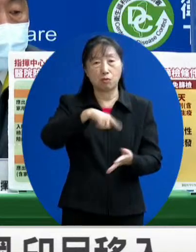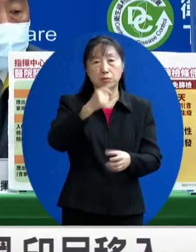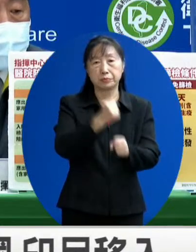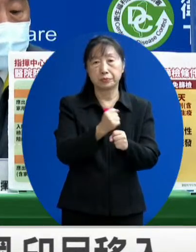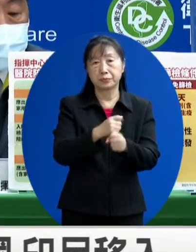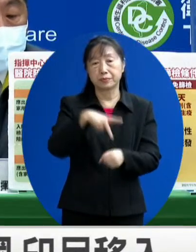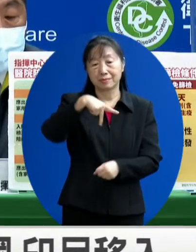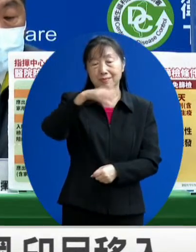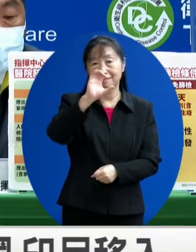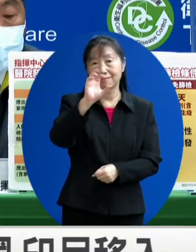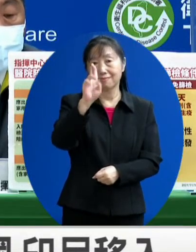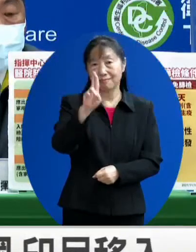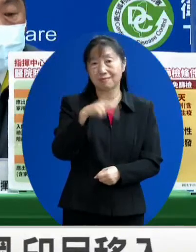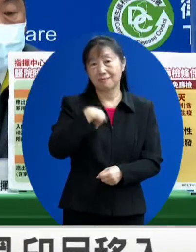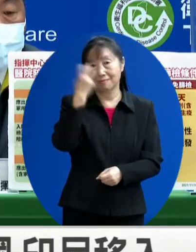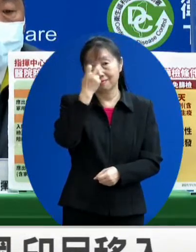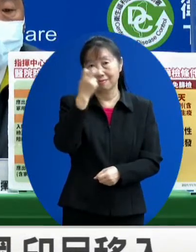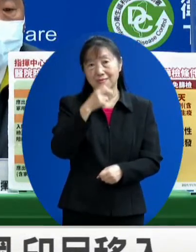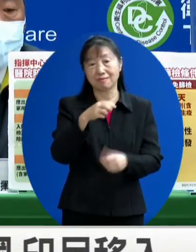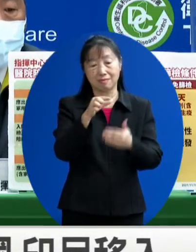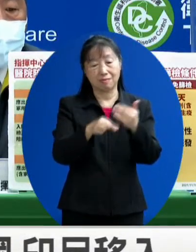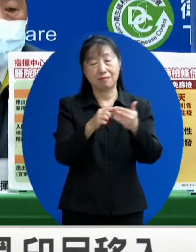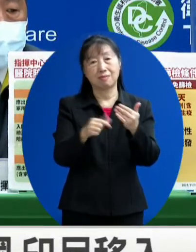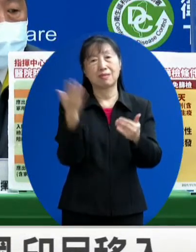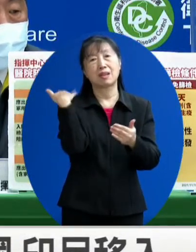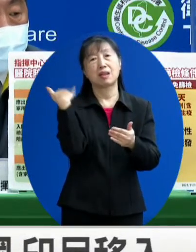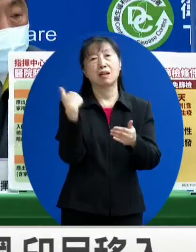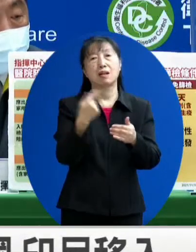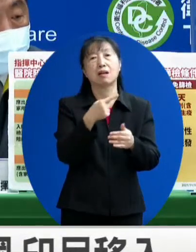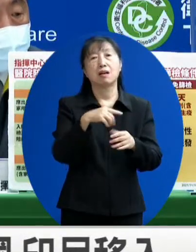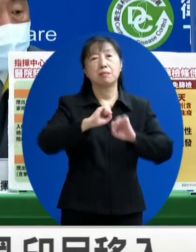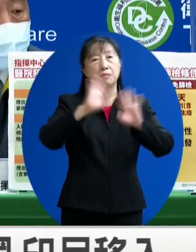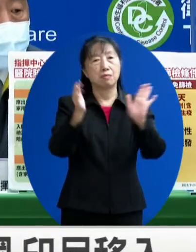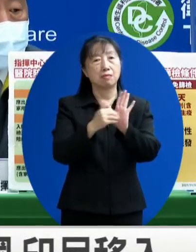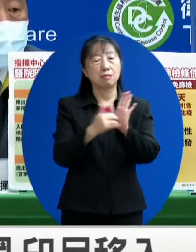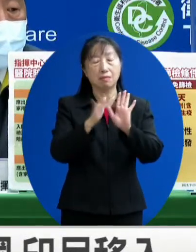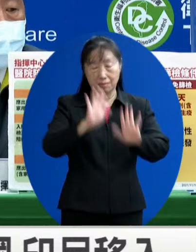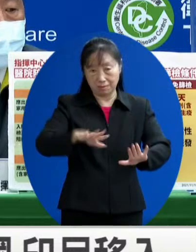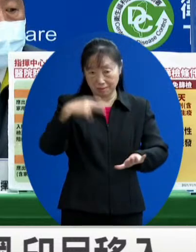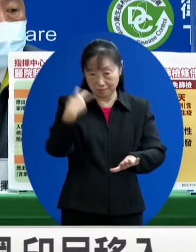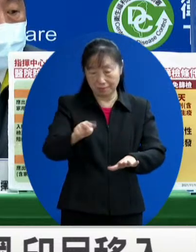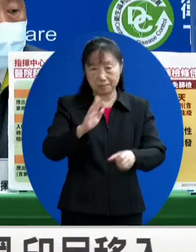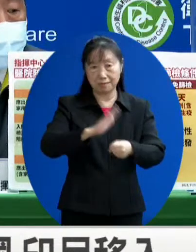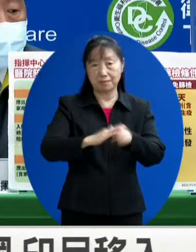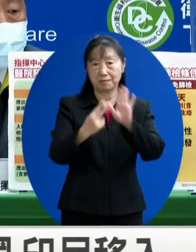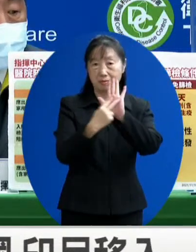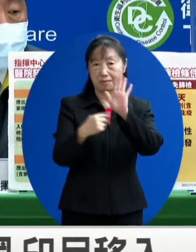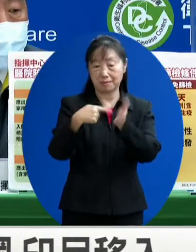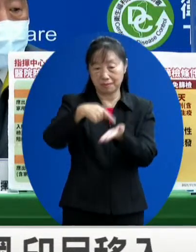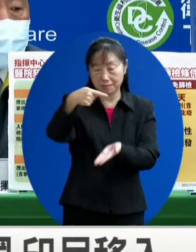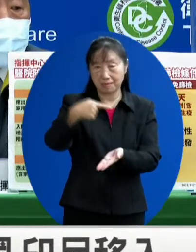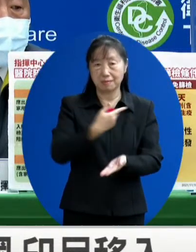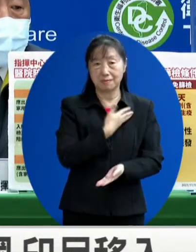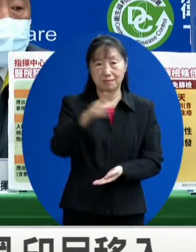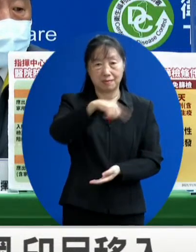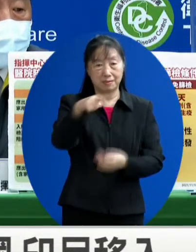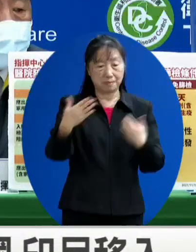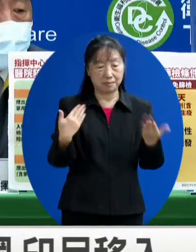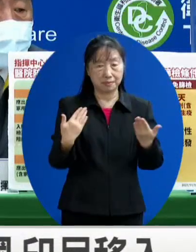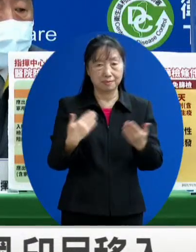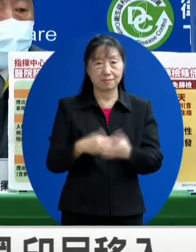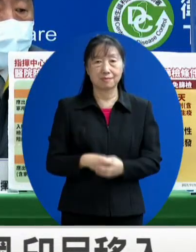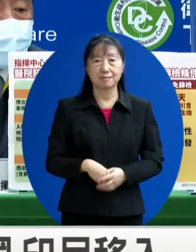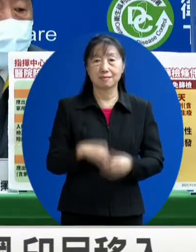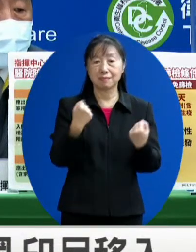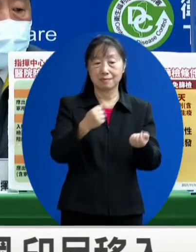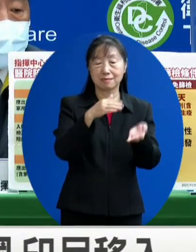定很清楚，我们以前已经讲过，不过我们今天再把它重申一次，让更多的人知道，在医